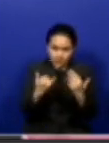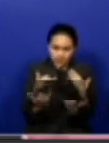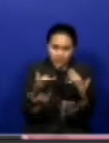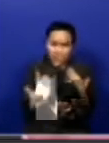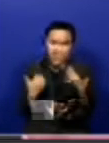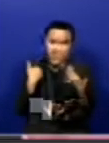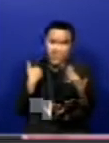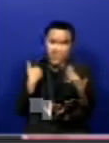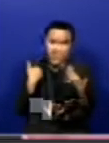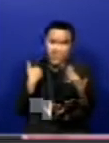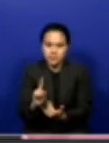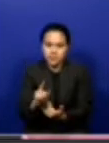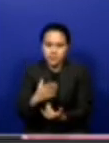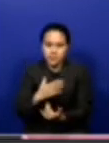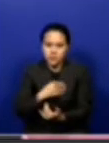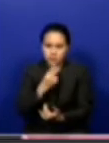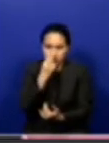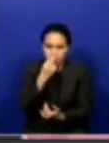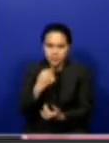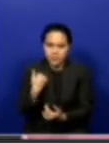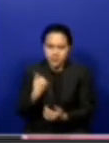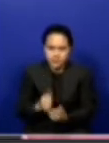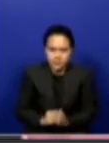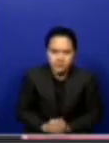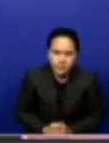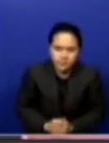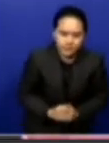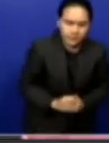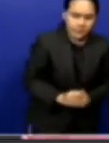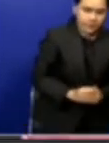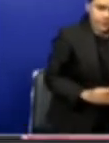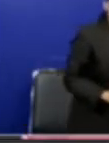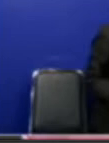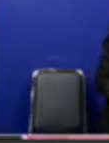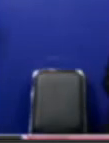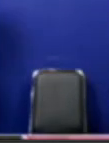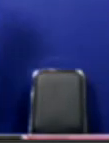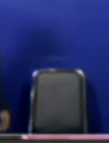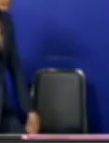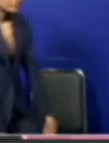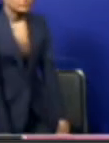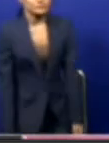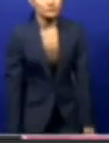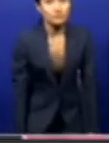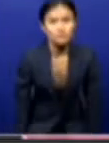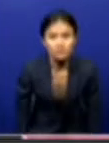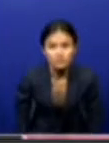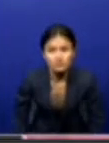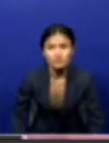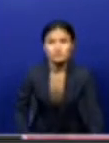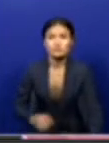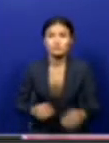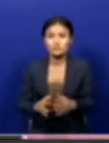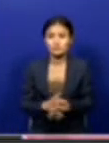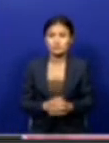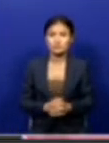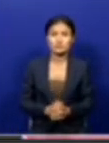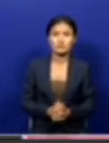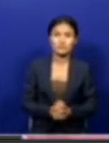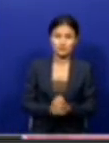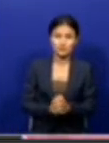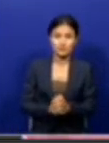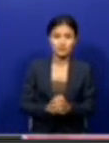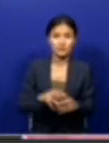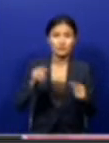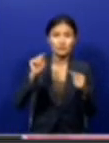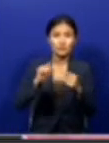ว่าที่ผมมองเห็นว่าเป็นพื้นฐานที่จะการกอบกู้วิกฤตเศรษฐกิจประเทศคือภาคการเกษ